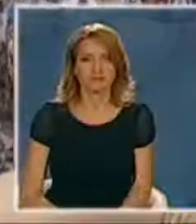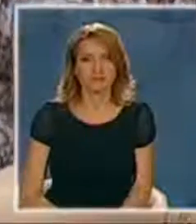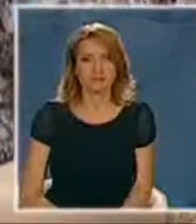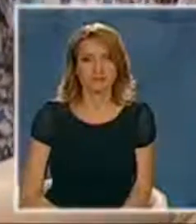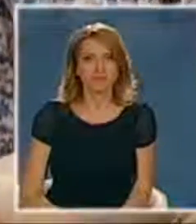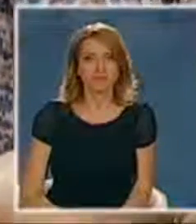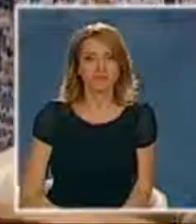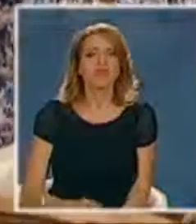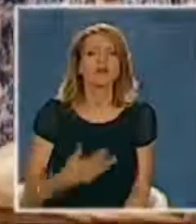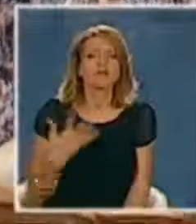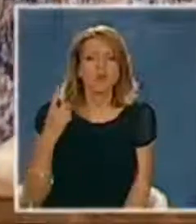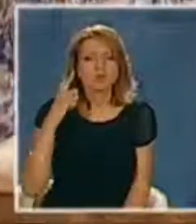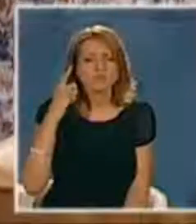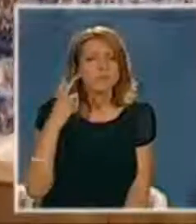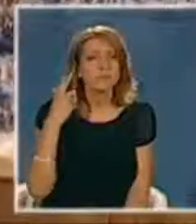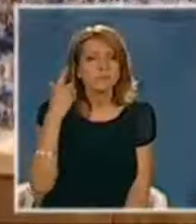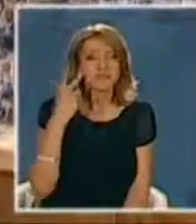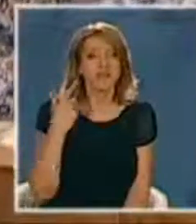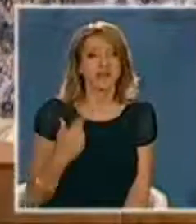Мислила съм си много.